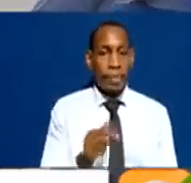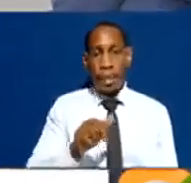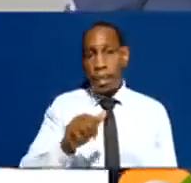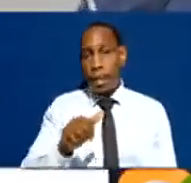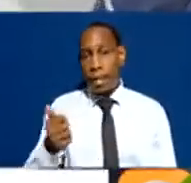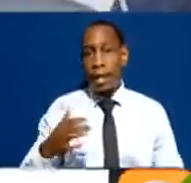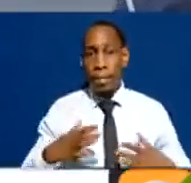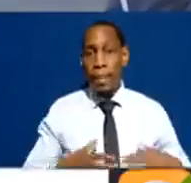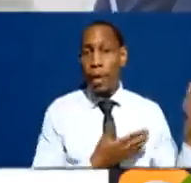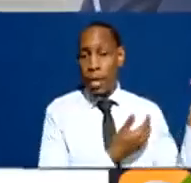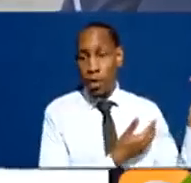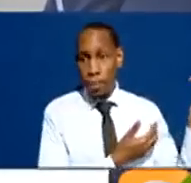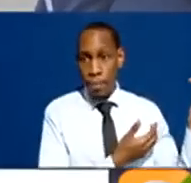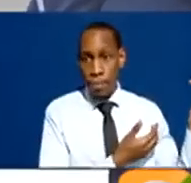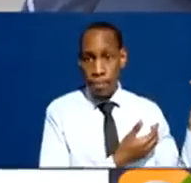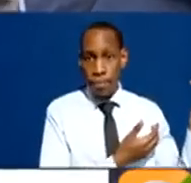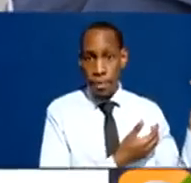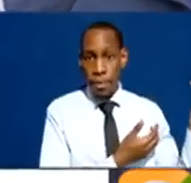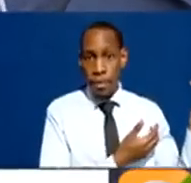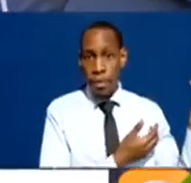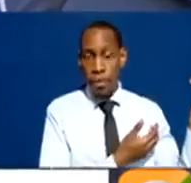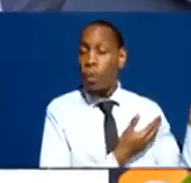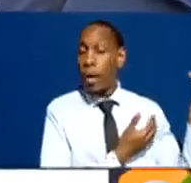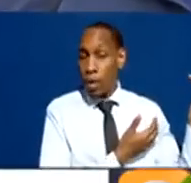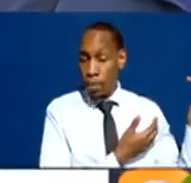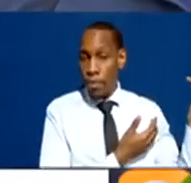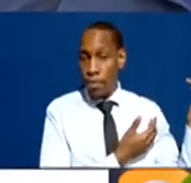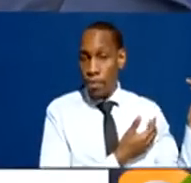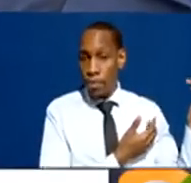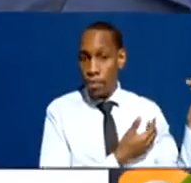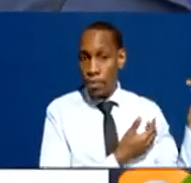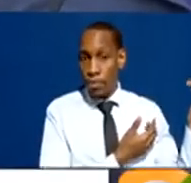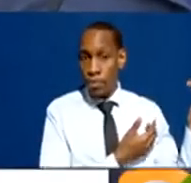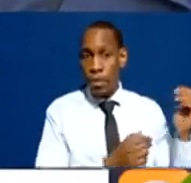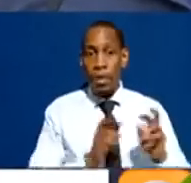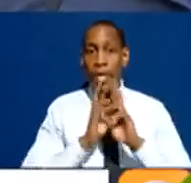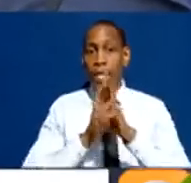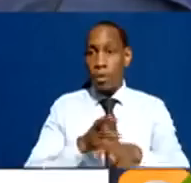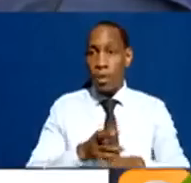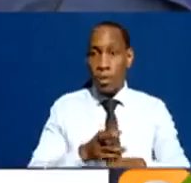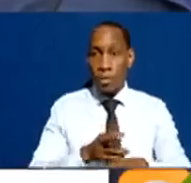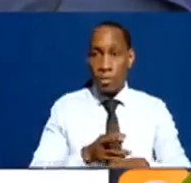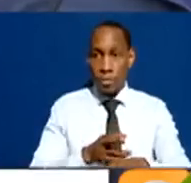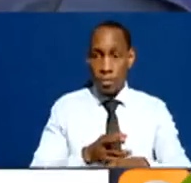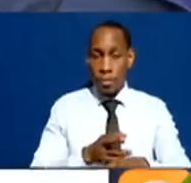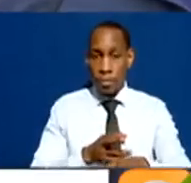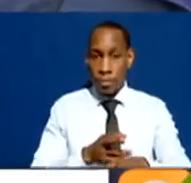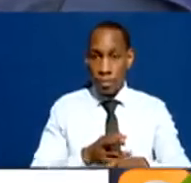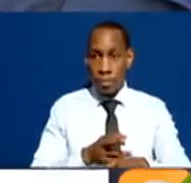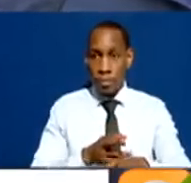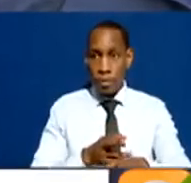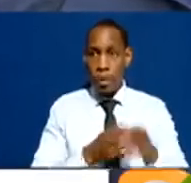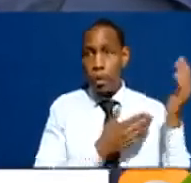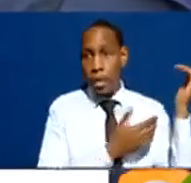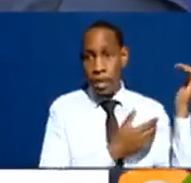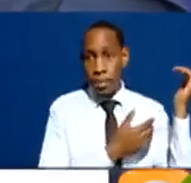na matumaini, bado wanatagia ku matokeo zaidi ya yani mbele hapa,